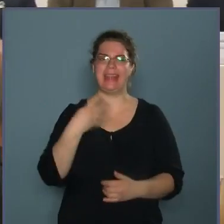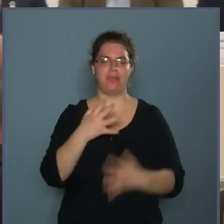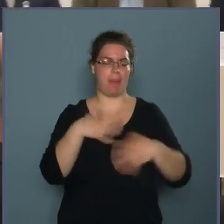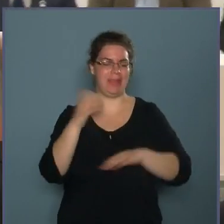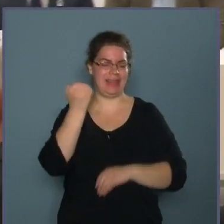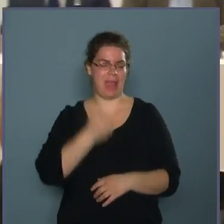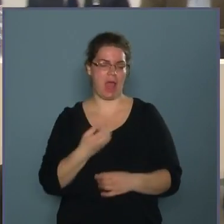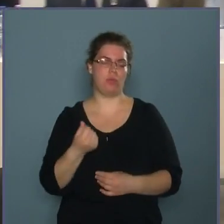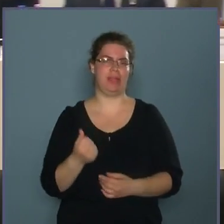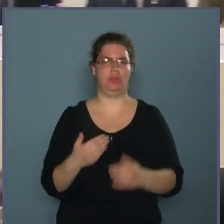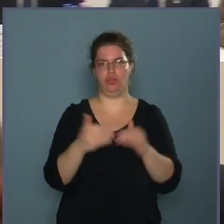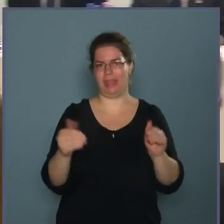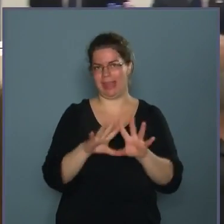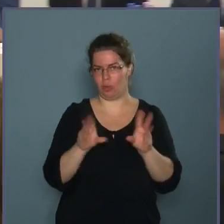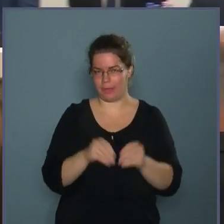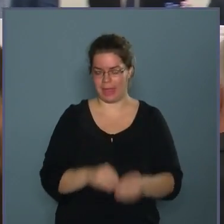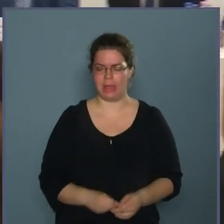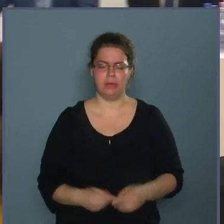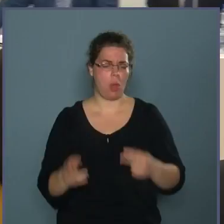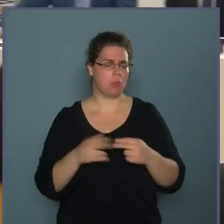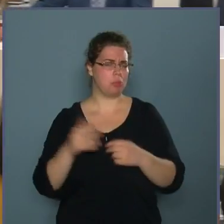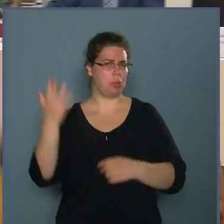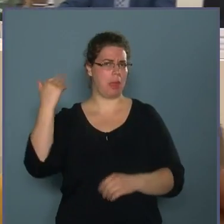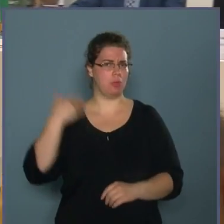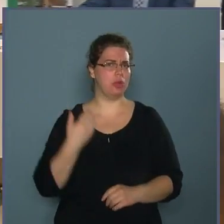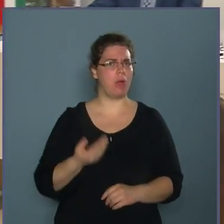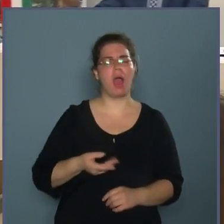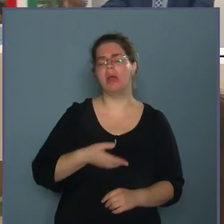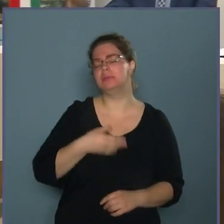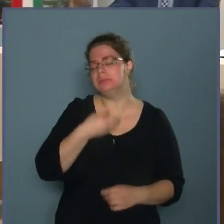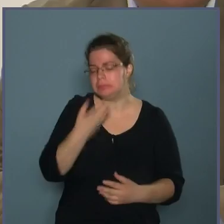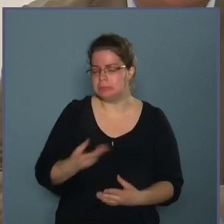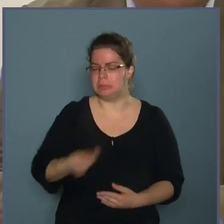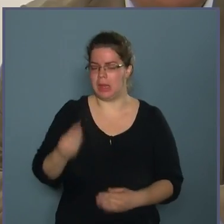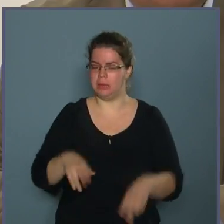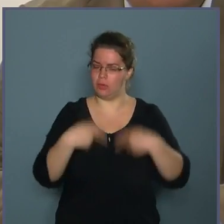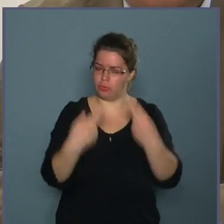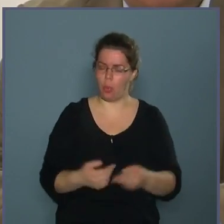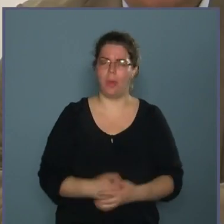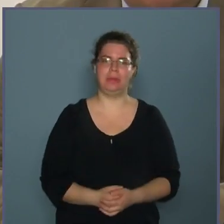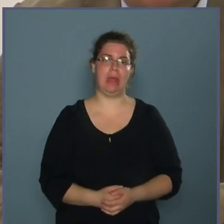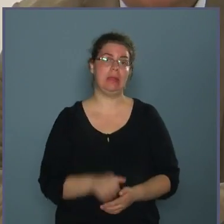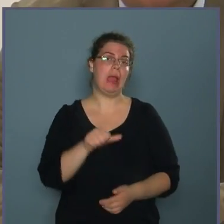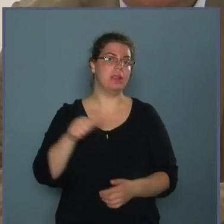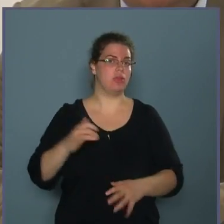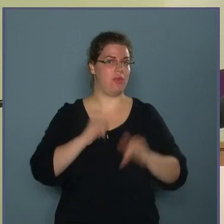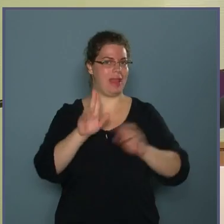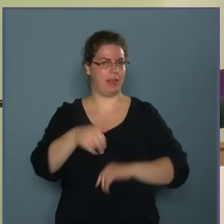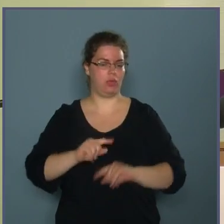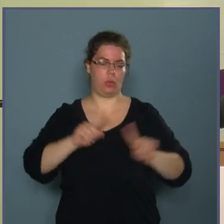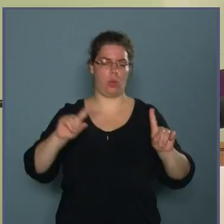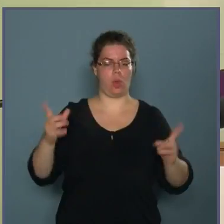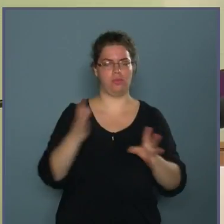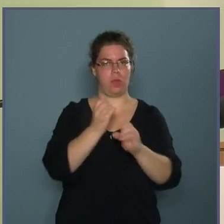milliárd forintos keretösszeggel. A közelmúltban elhangzott bejelentést követően az egyes fejlesztésekről külön